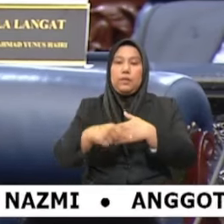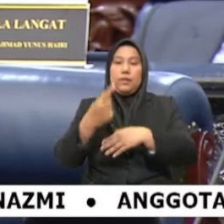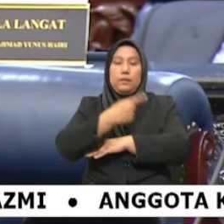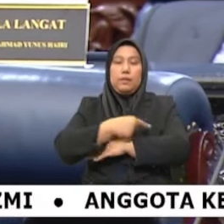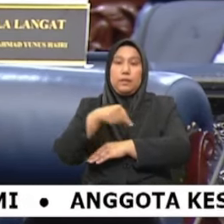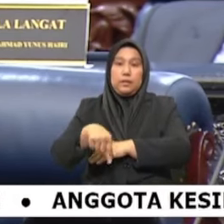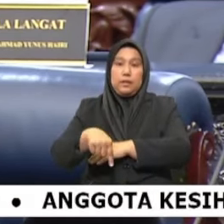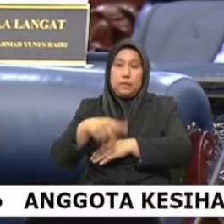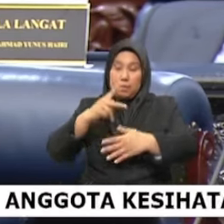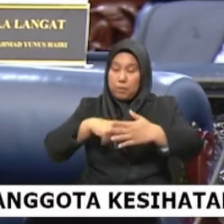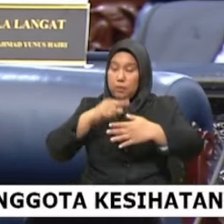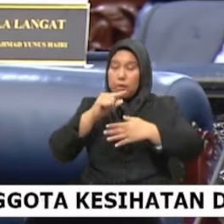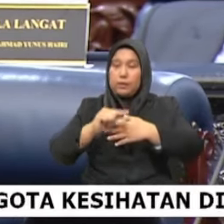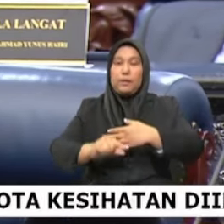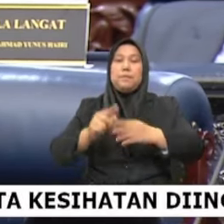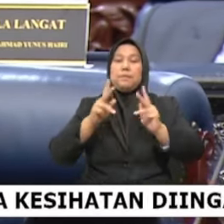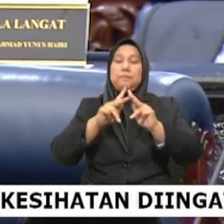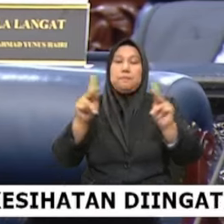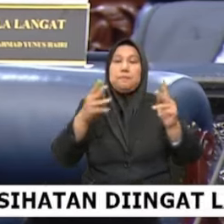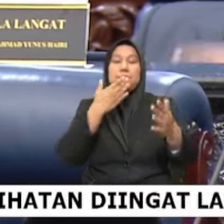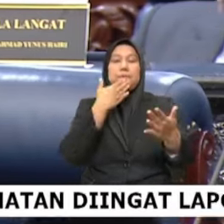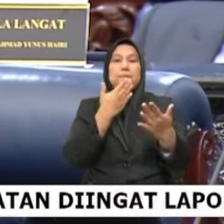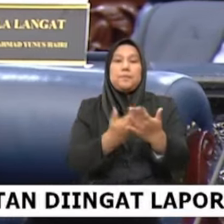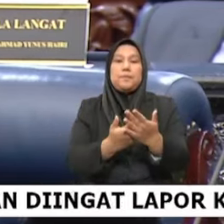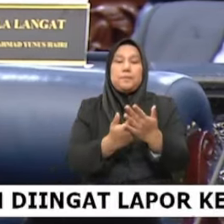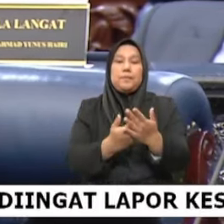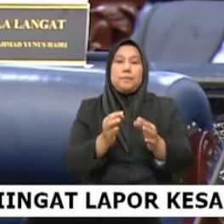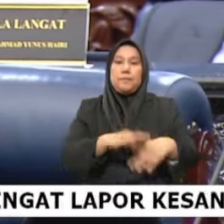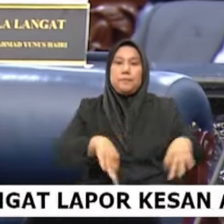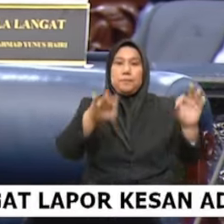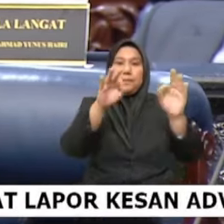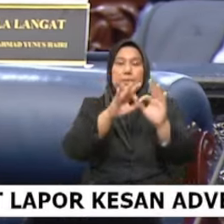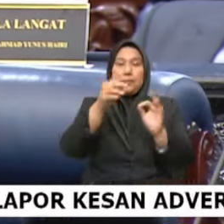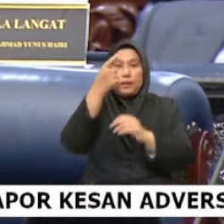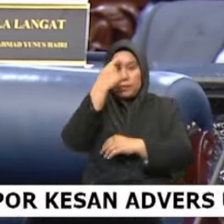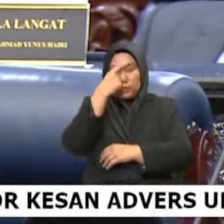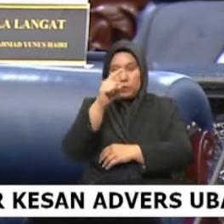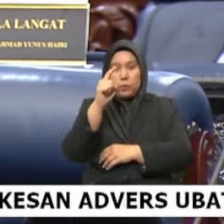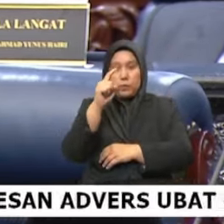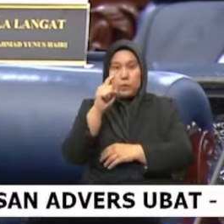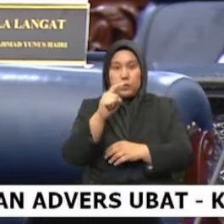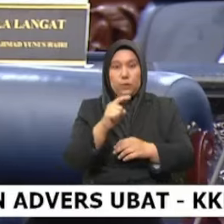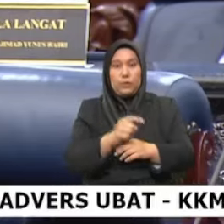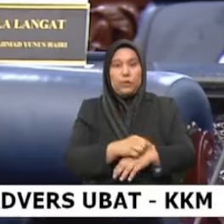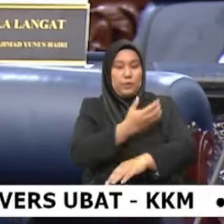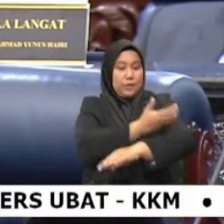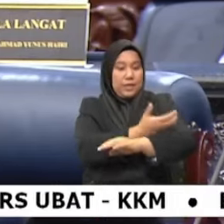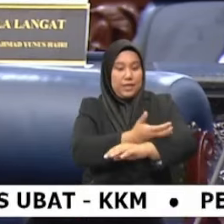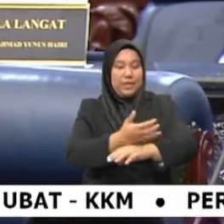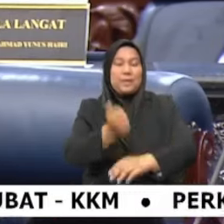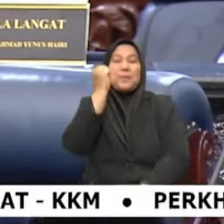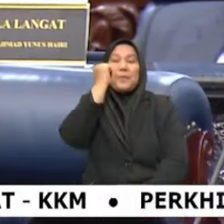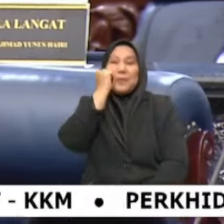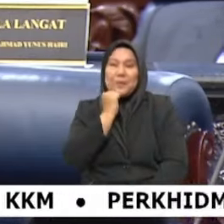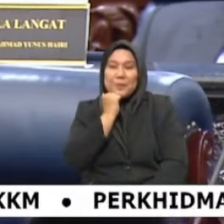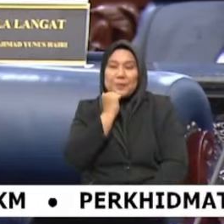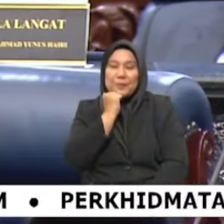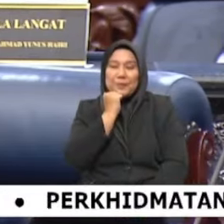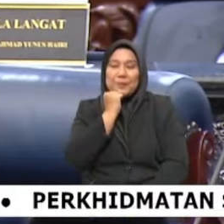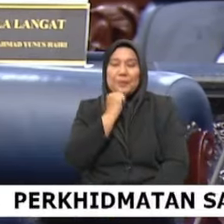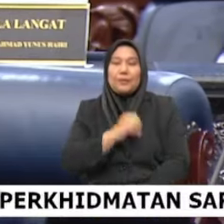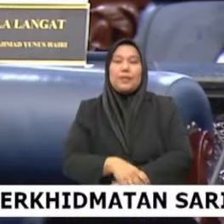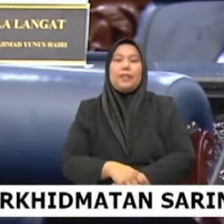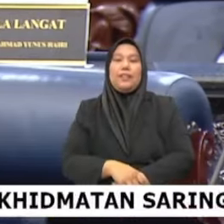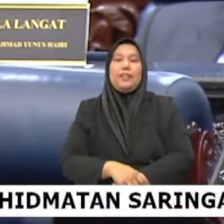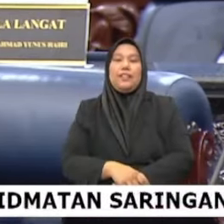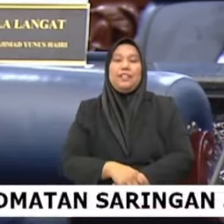ini program yang amat baik, terutama kepada generasi-generasi yang agak tua macam saya lah, dan ke atas. Yang